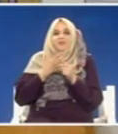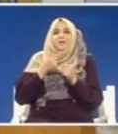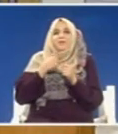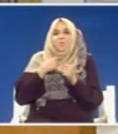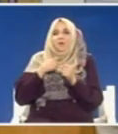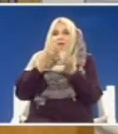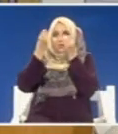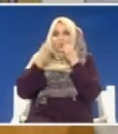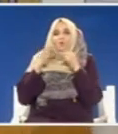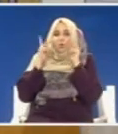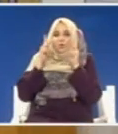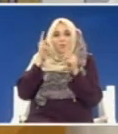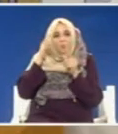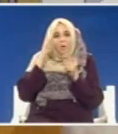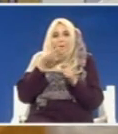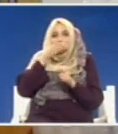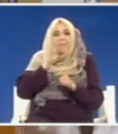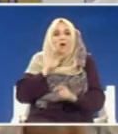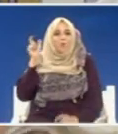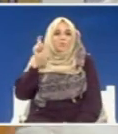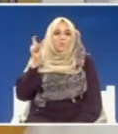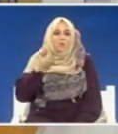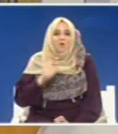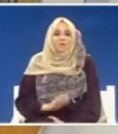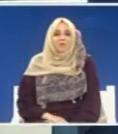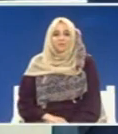أكرمني أن أكون ولدا لأب وأم مسلمين،